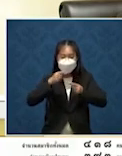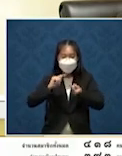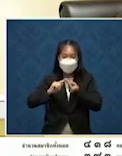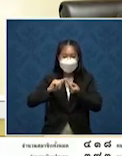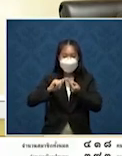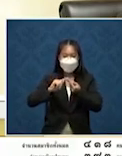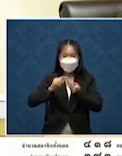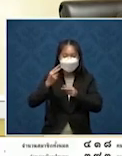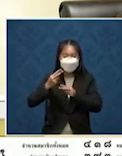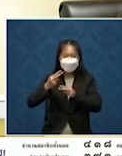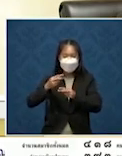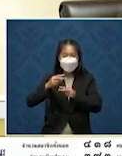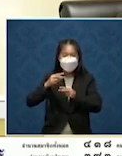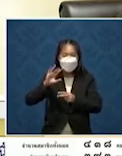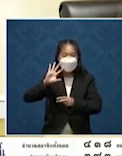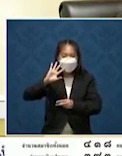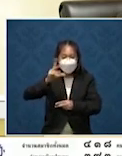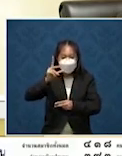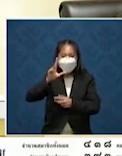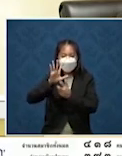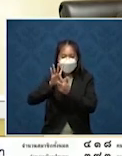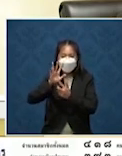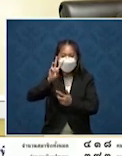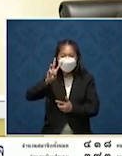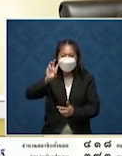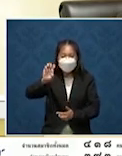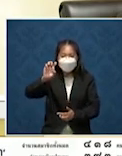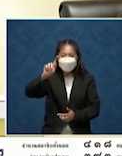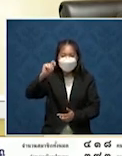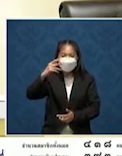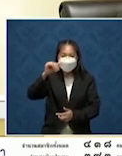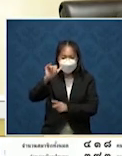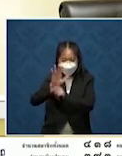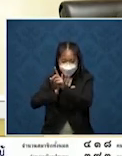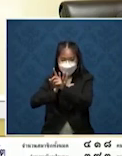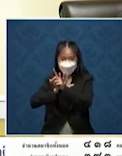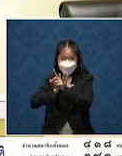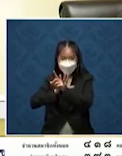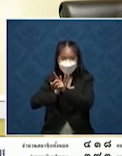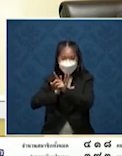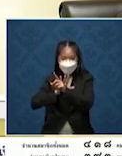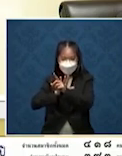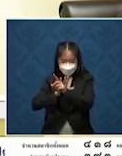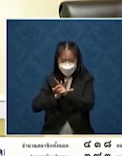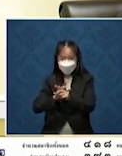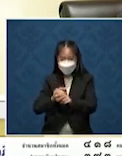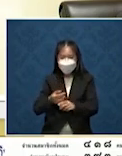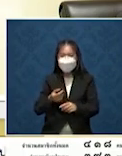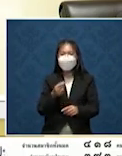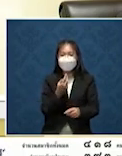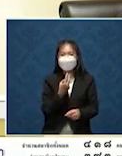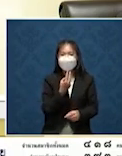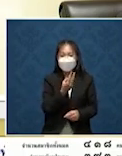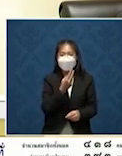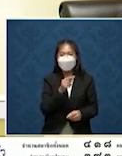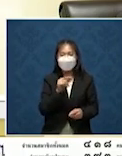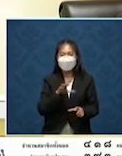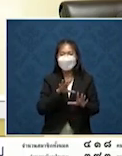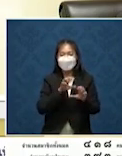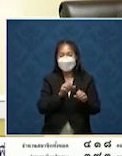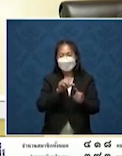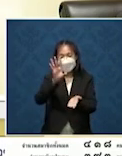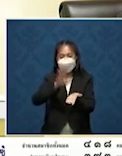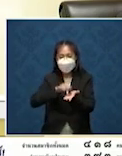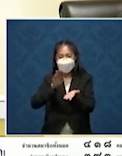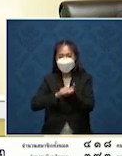ข้อมูลมาแล้วก็เหมือนจะตั้งศาลเลยแต่คดีเหล่านั้นเมื่อเข้าสู่กระบวนการแล้วคนตัดสินคือศาลทีนี ้ นะก็มีทั้งหลุดมีทั้งรอดก็เ